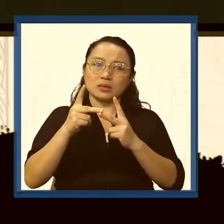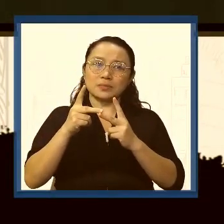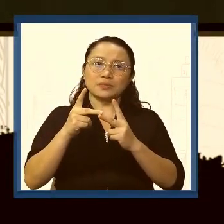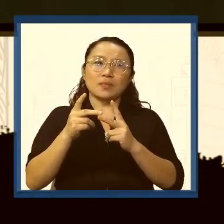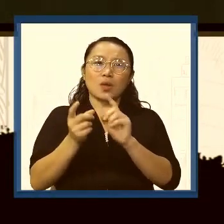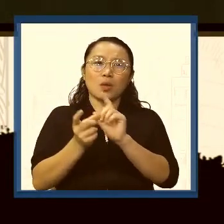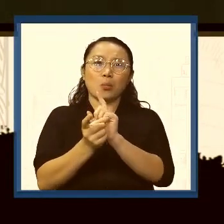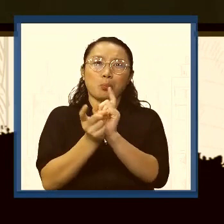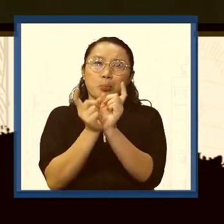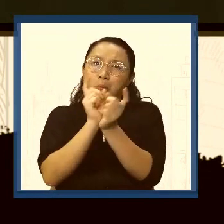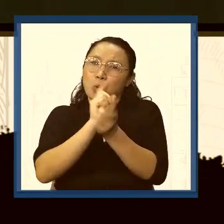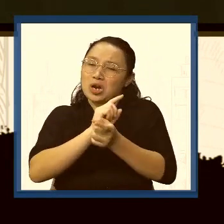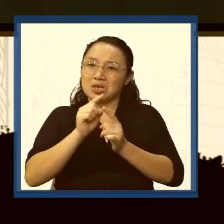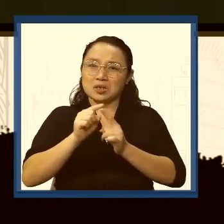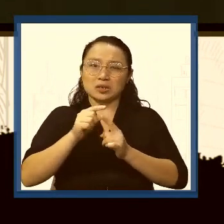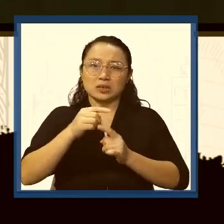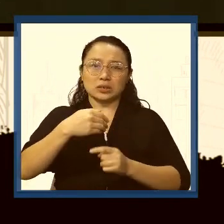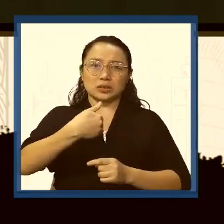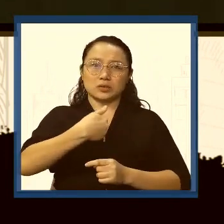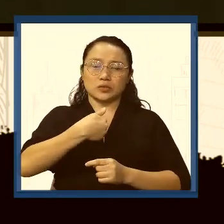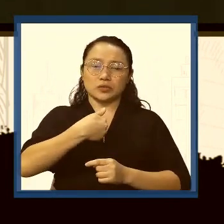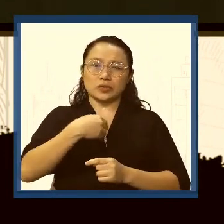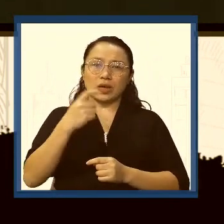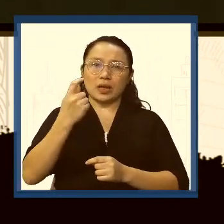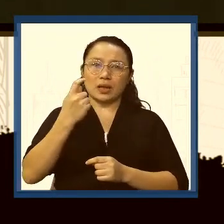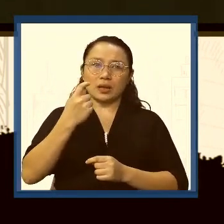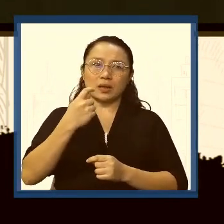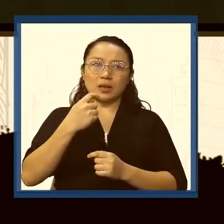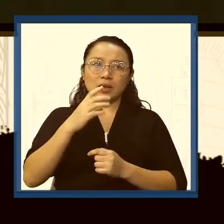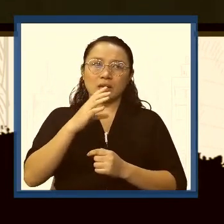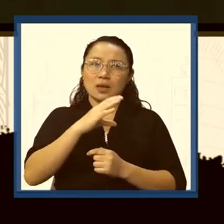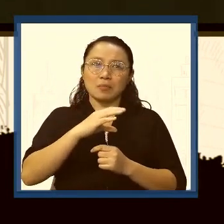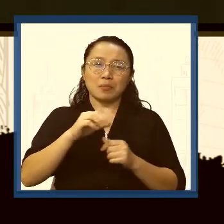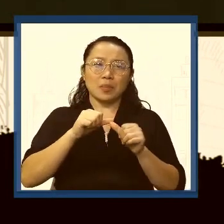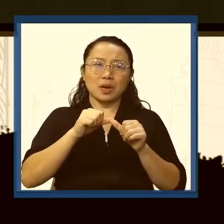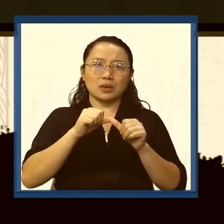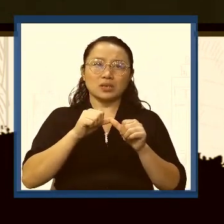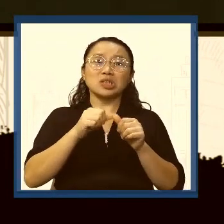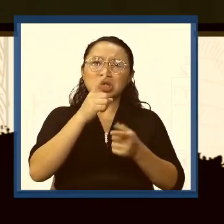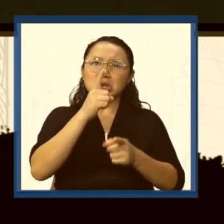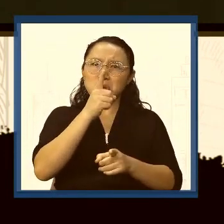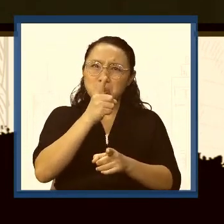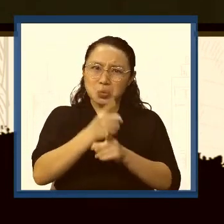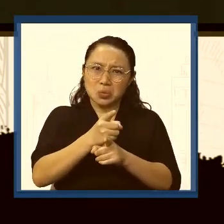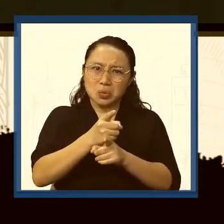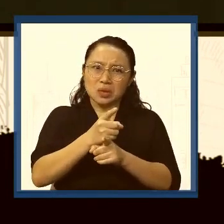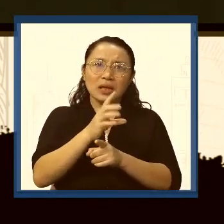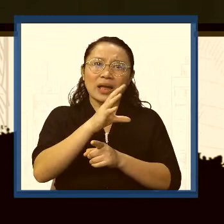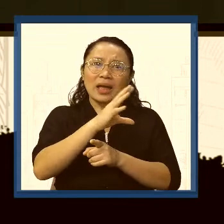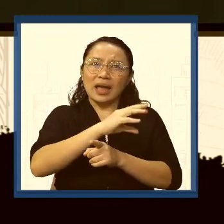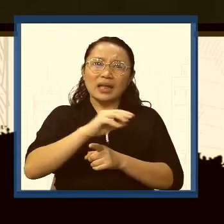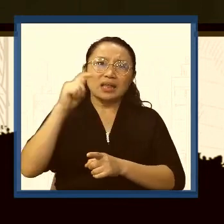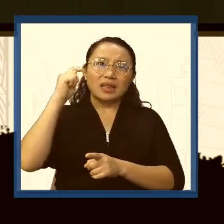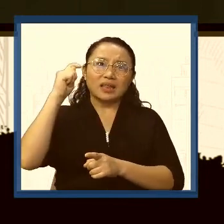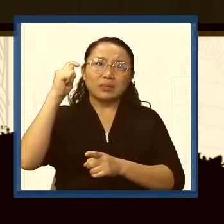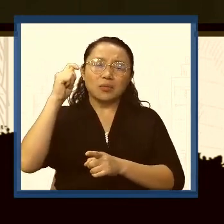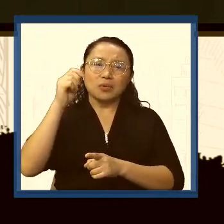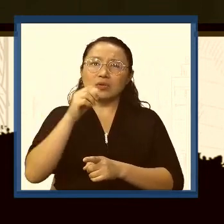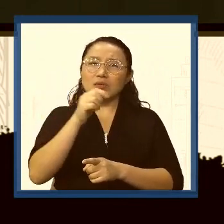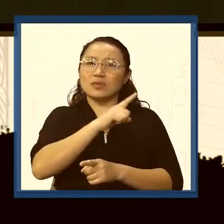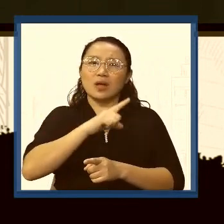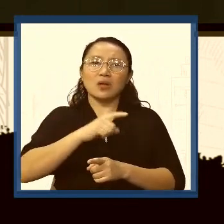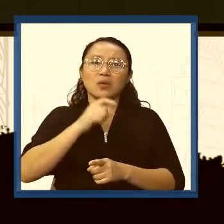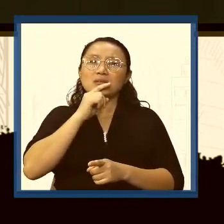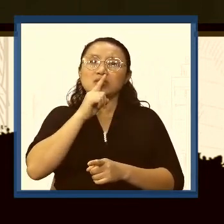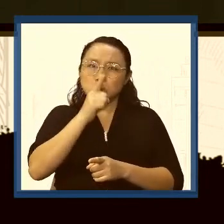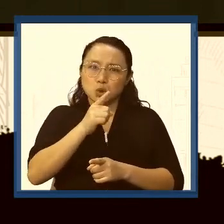o nagapabagos kalag. Ang iyang pagpahimutuod sa Dios tinuod o nagahatag o kaalam ngadto